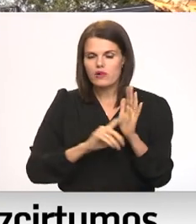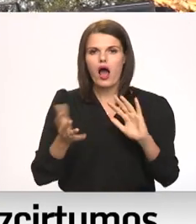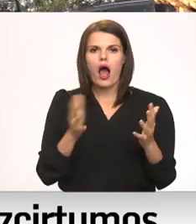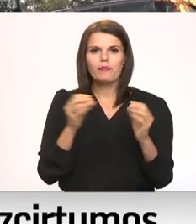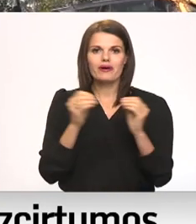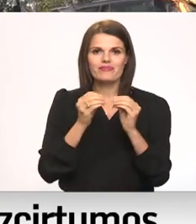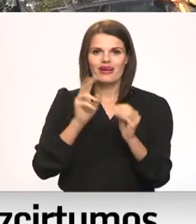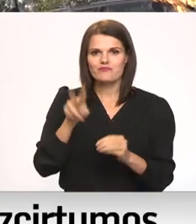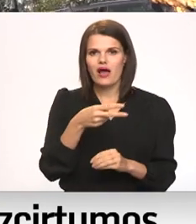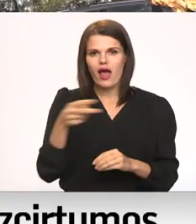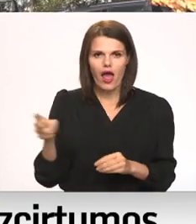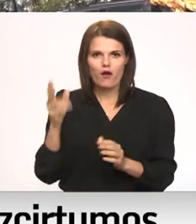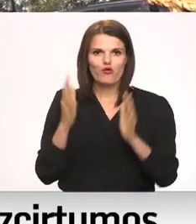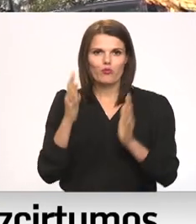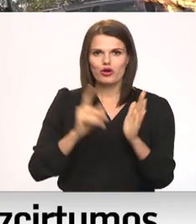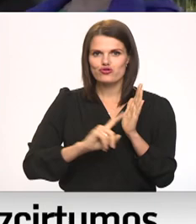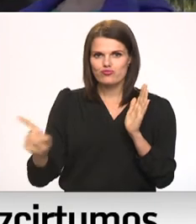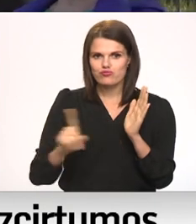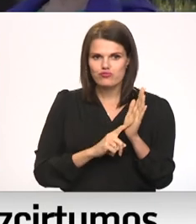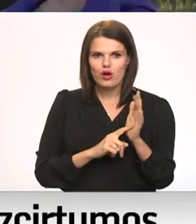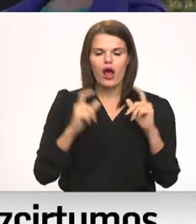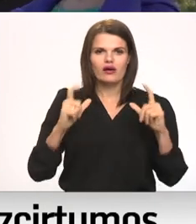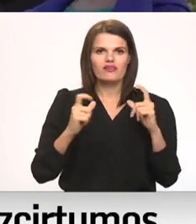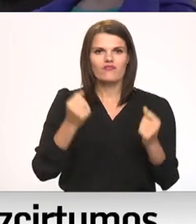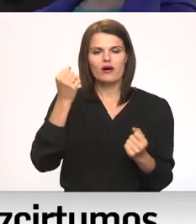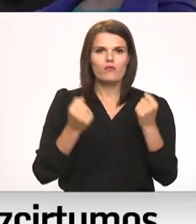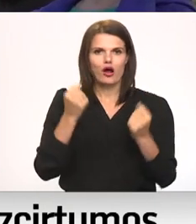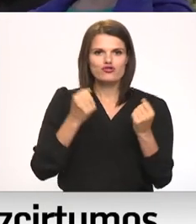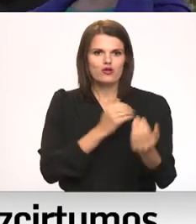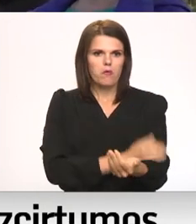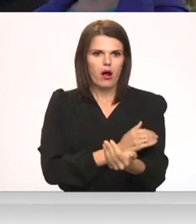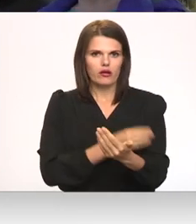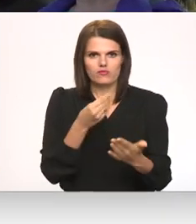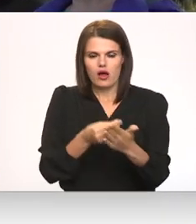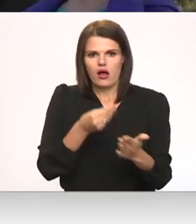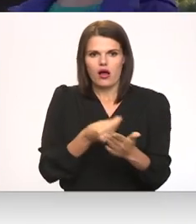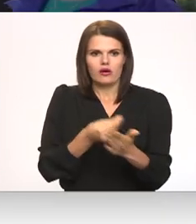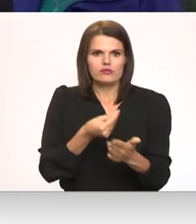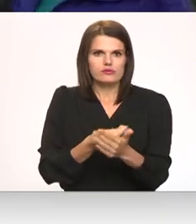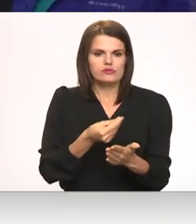par braucienu, lai nokļūtu mežā. Smagā mašīna malku dotā momentā maksā